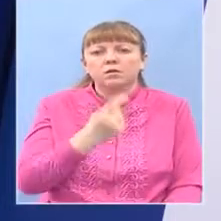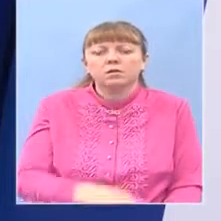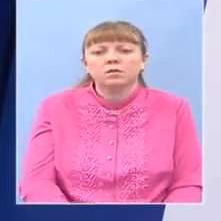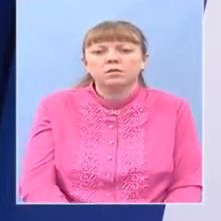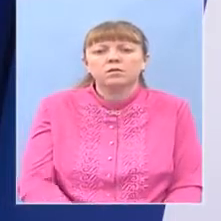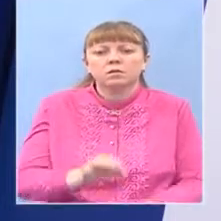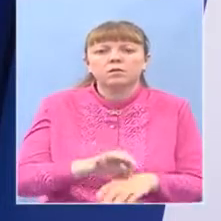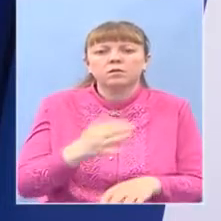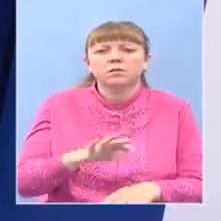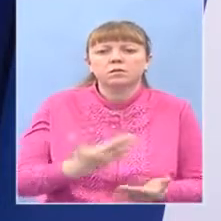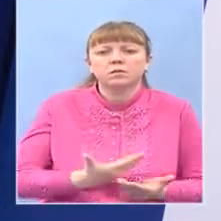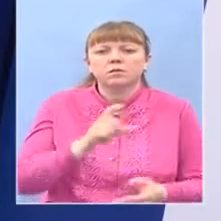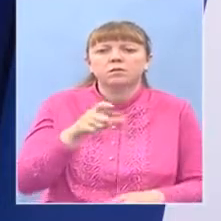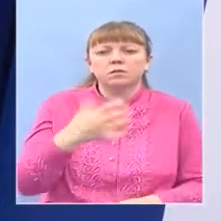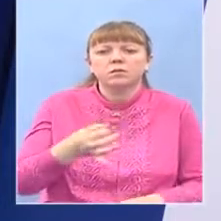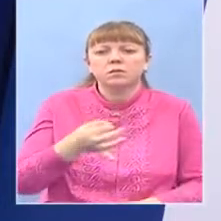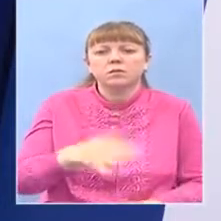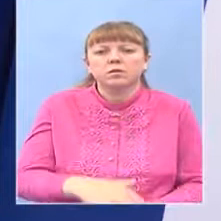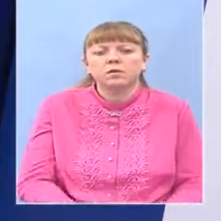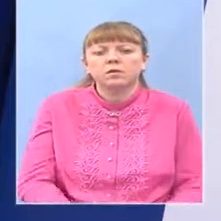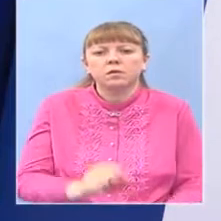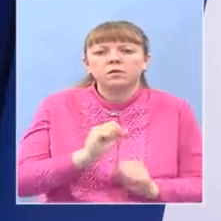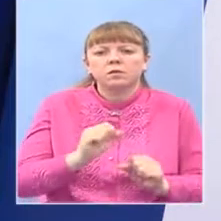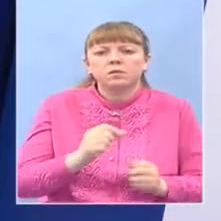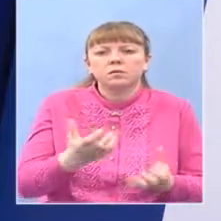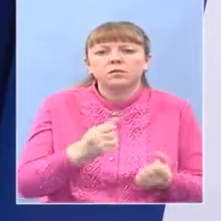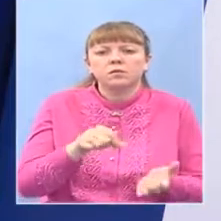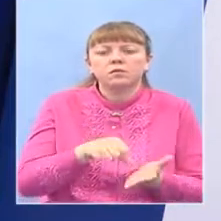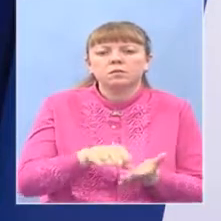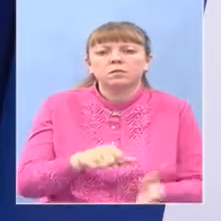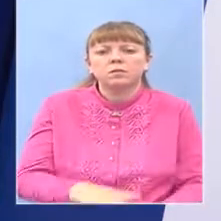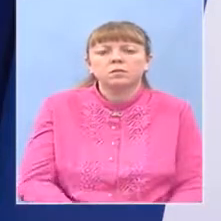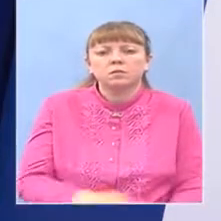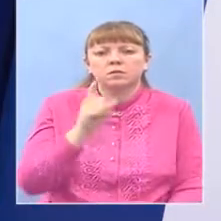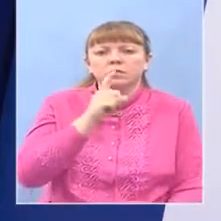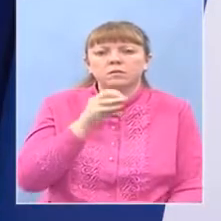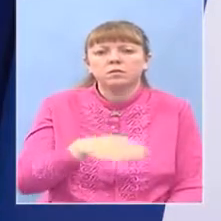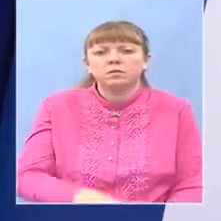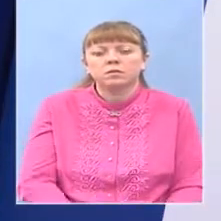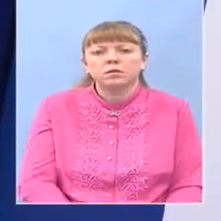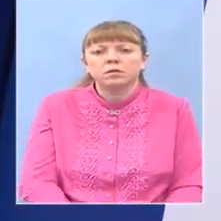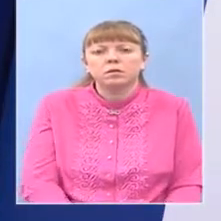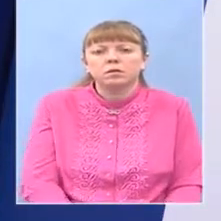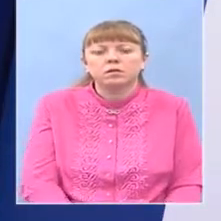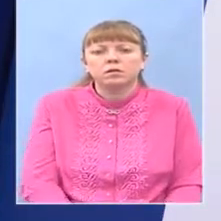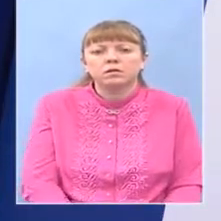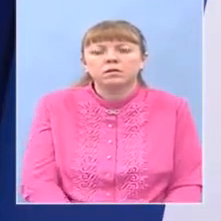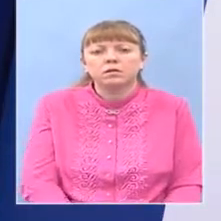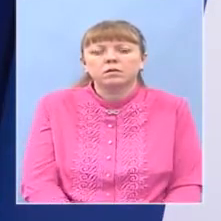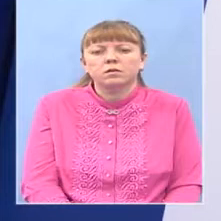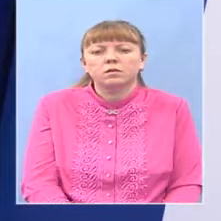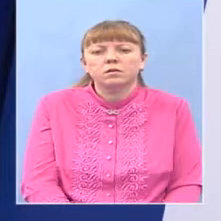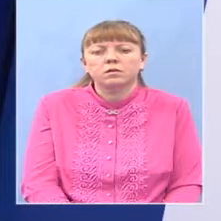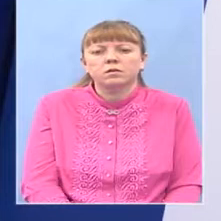проводим даже и с жителями, чтобы они активнее принимали участие. Вот сейчас мало грантов, между прочим, по республике, очень много, причем